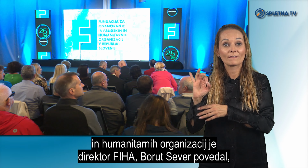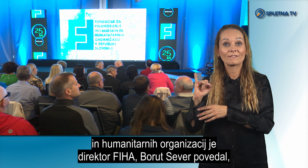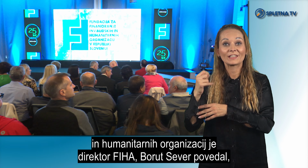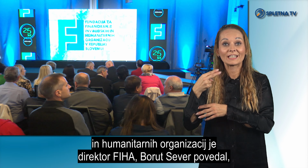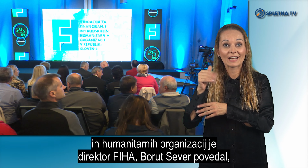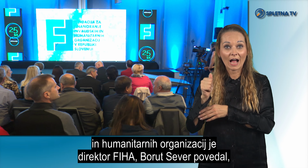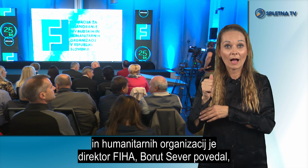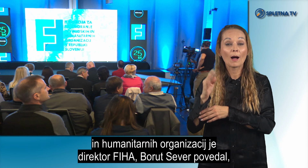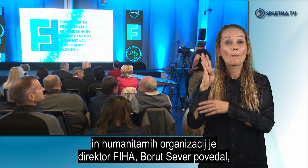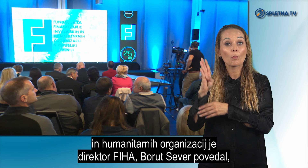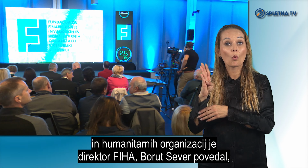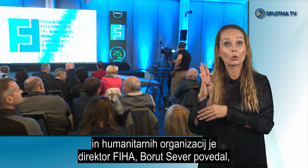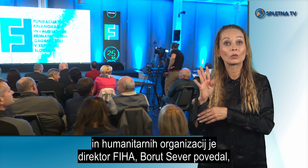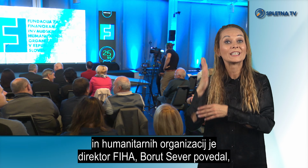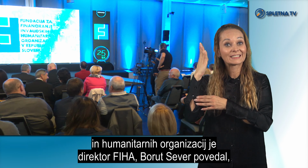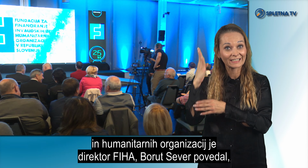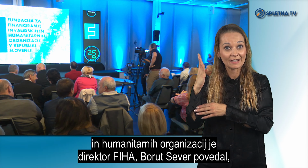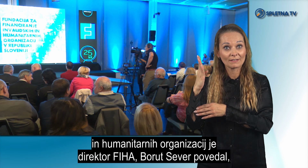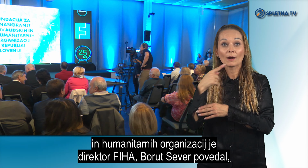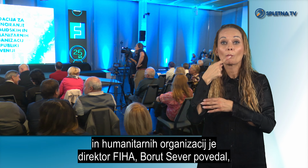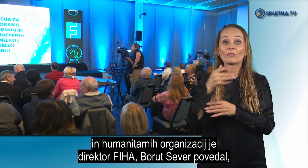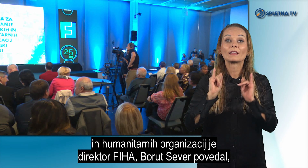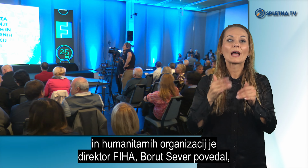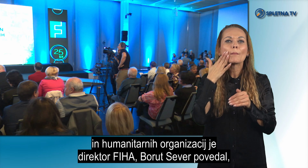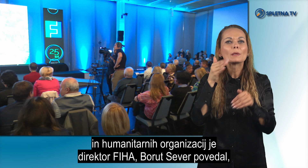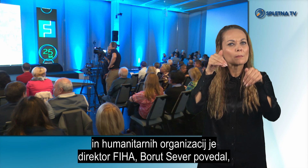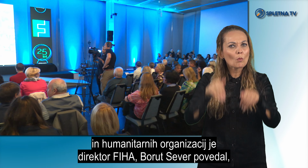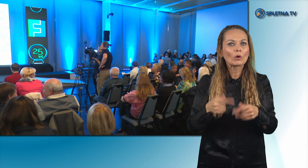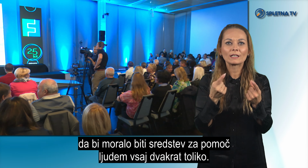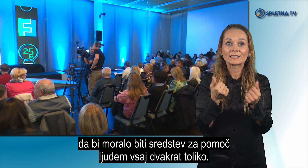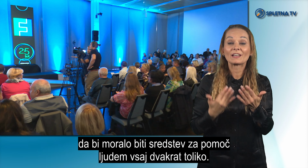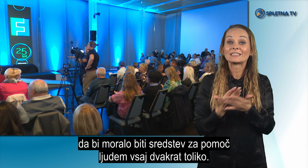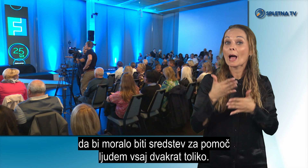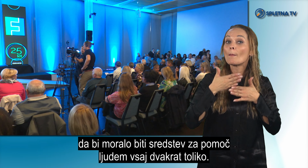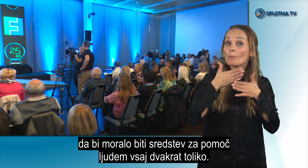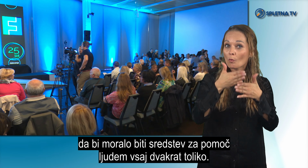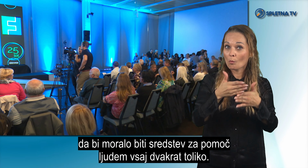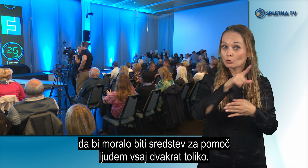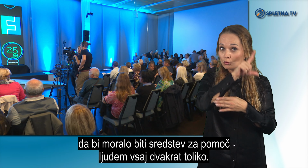da bi moralo biti sredstev za pomoč ljudem vsaj dvakrat toliko.